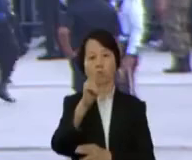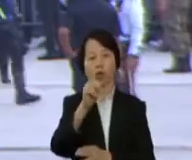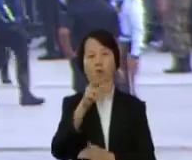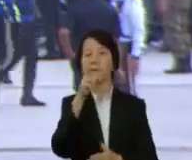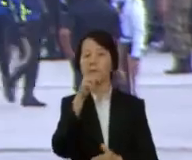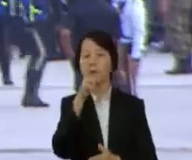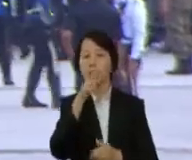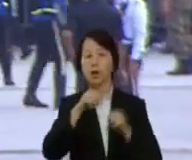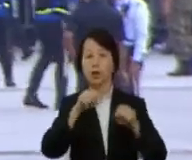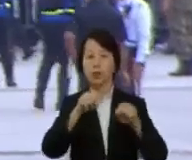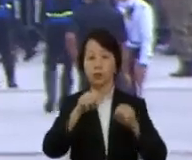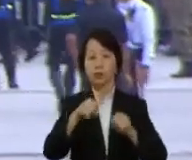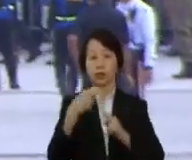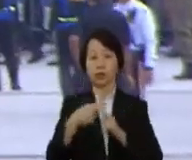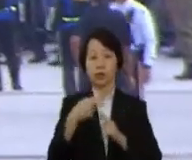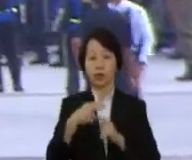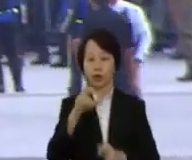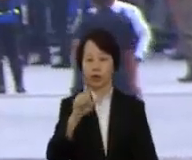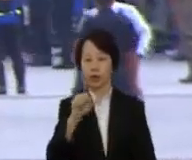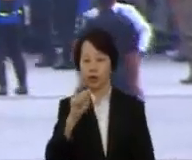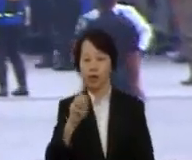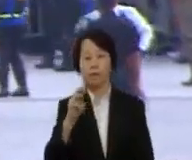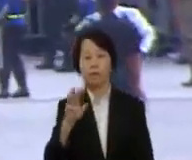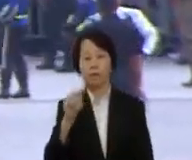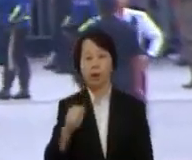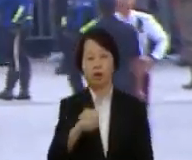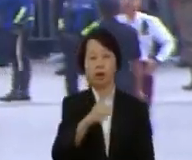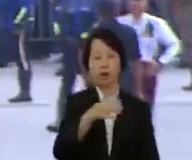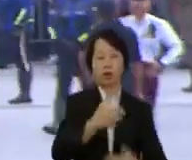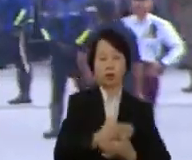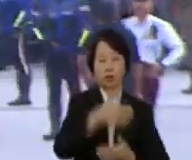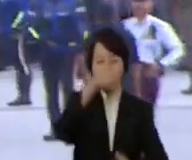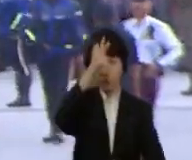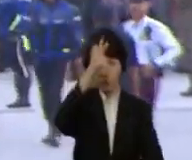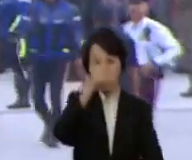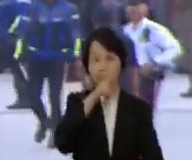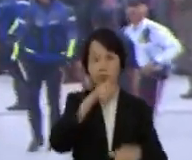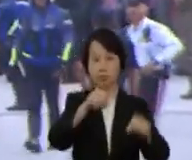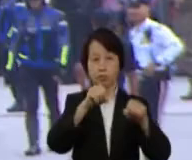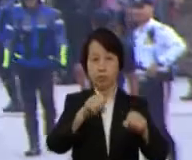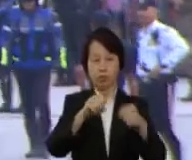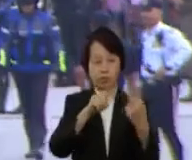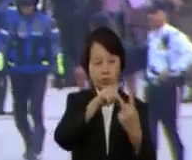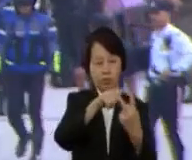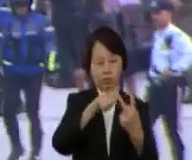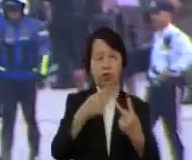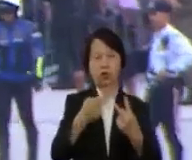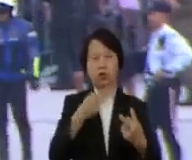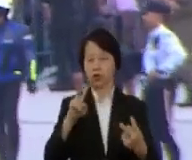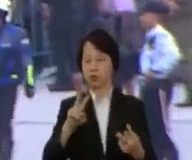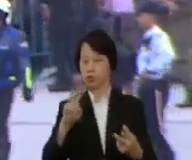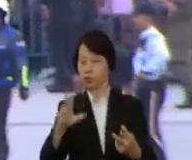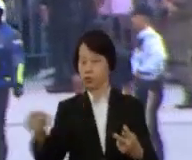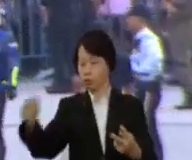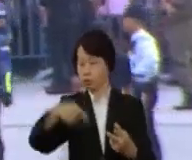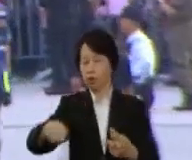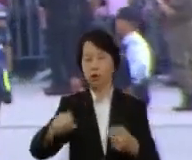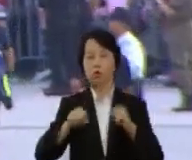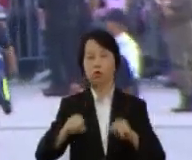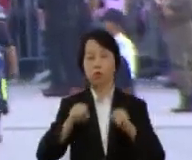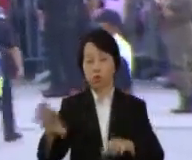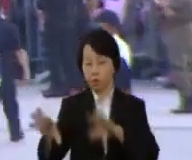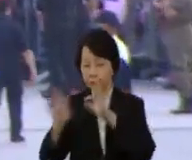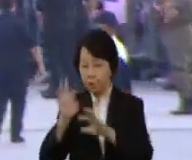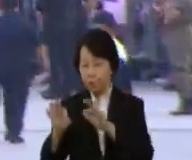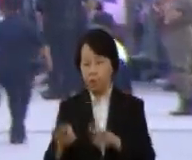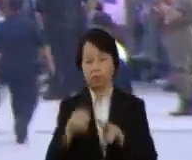Betina diberikan nama Summer. Autumn dan Summer ini merupakan dua daripada 23 kuda yang terpilih